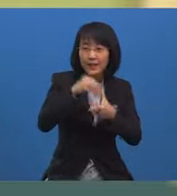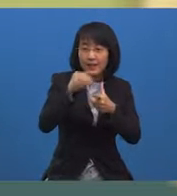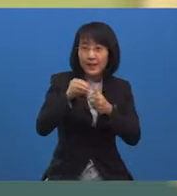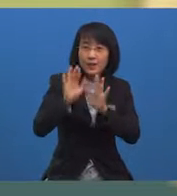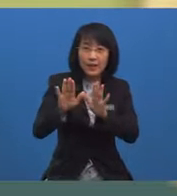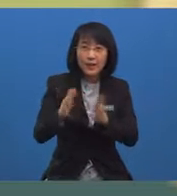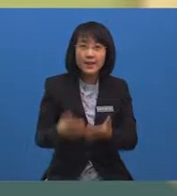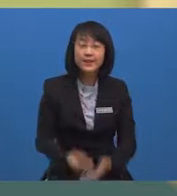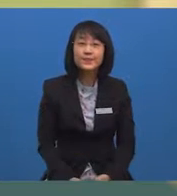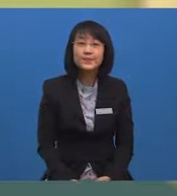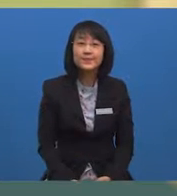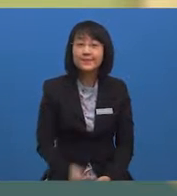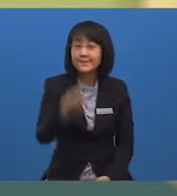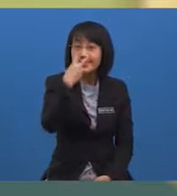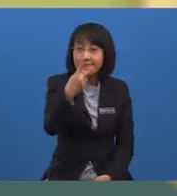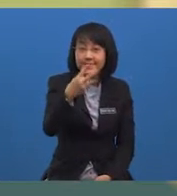Tengok, murid-murid,